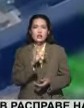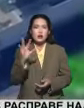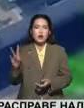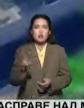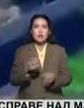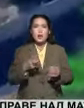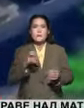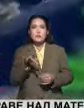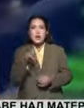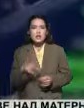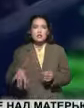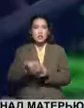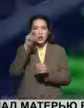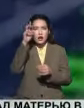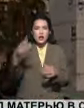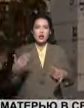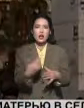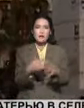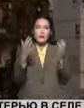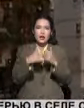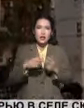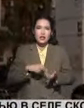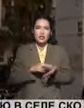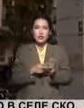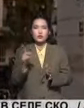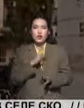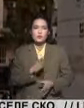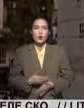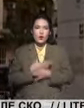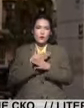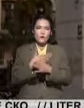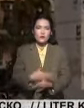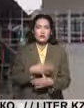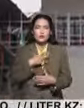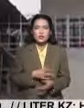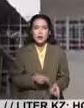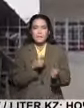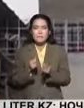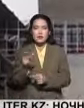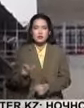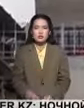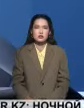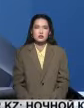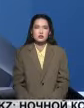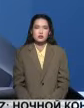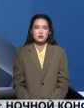делам беженцев и всем гуманитарным организациям разработать план действий, чтобы помочь вынужденным переселенцам.